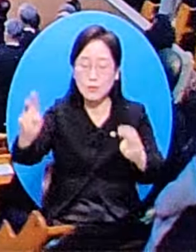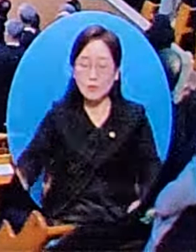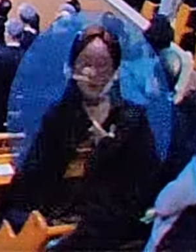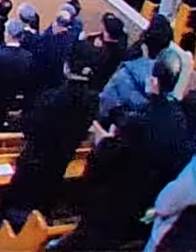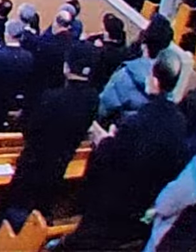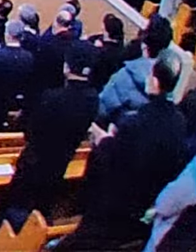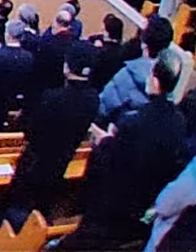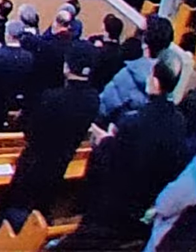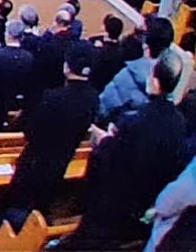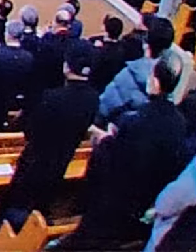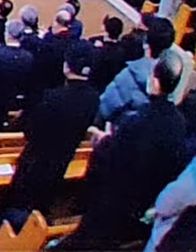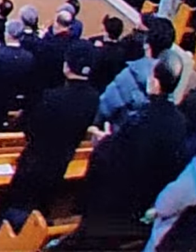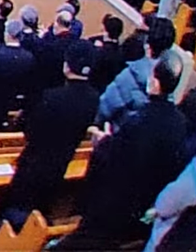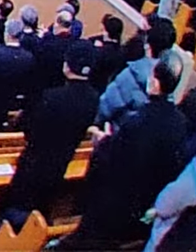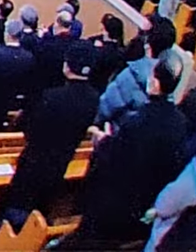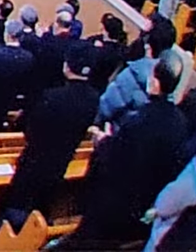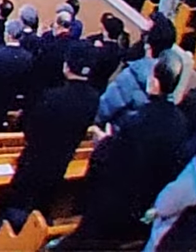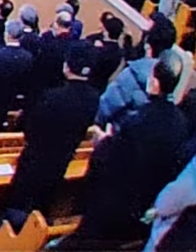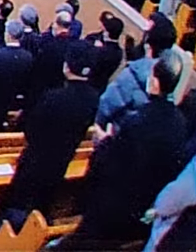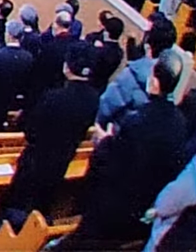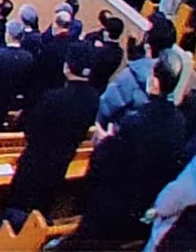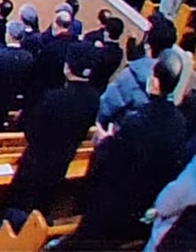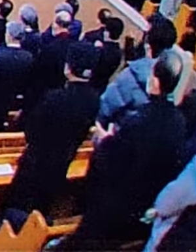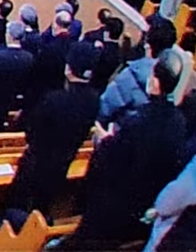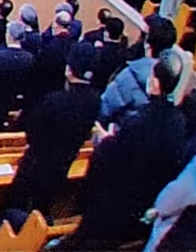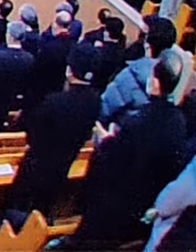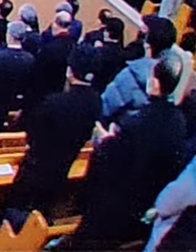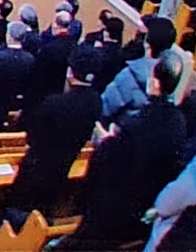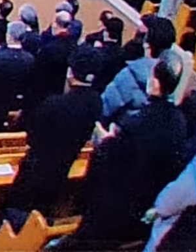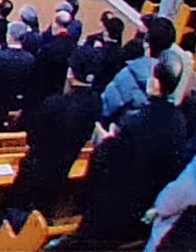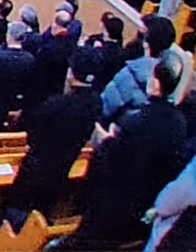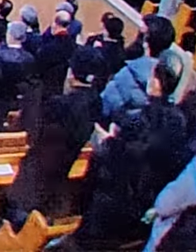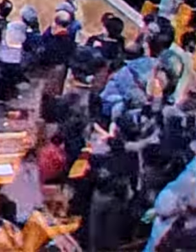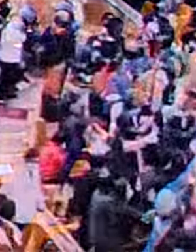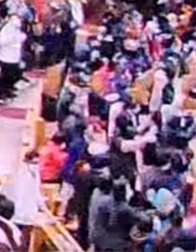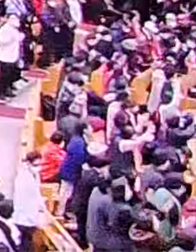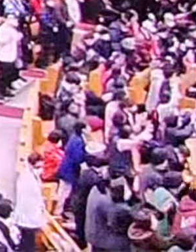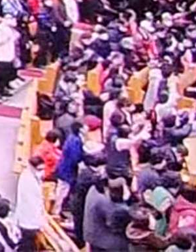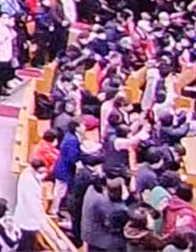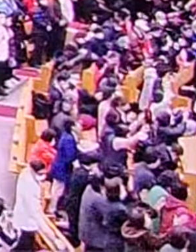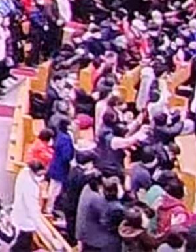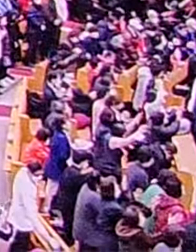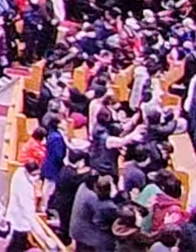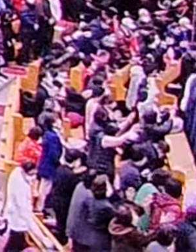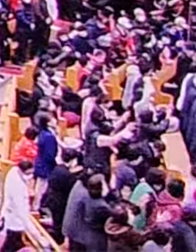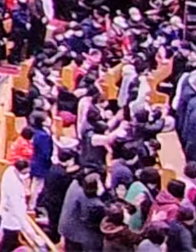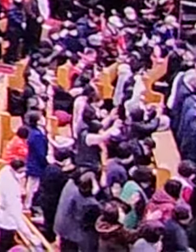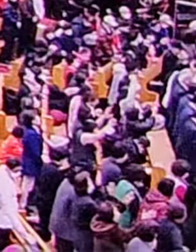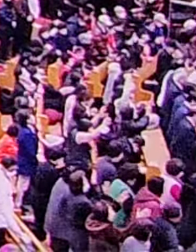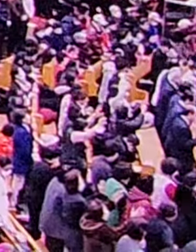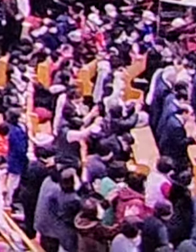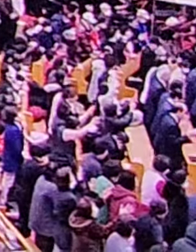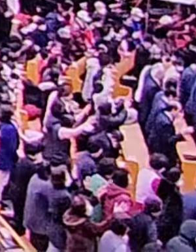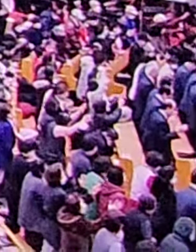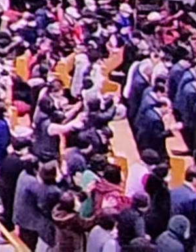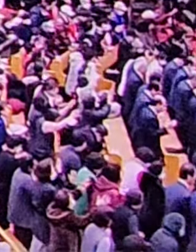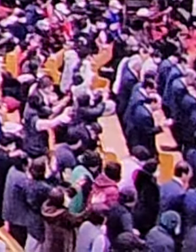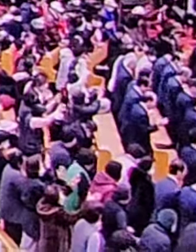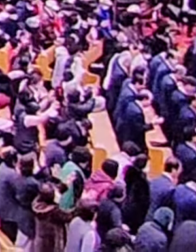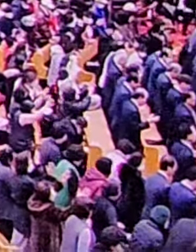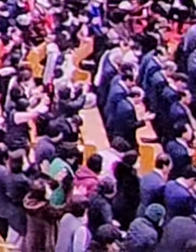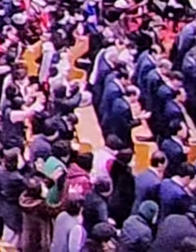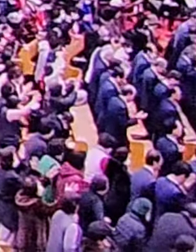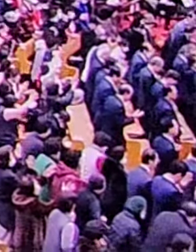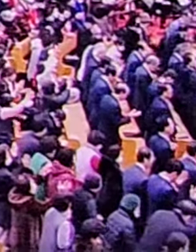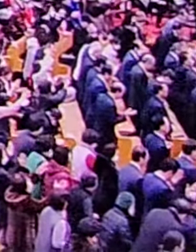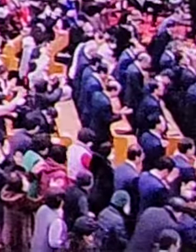주여 사랑하는 부활신 하나님 아버지 간절히 기도드립니다. 하나님 아버지 복 있는 사람의 길을 가기 원합니다. 하나님